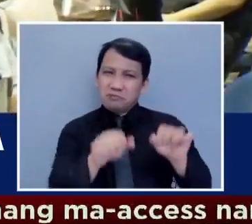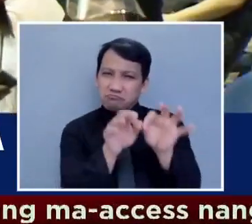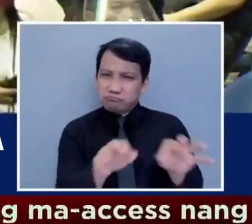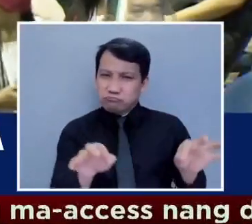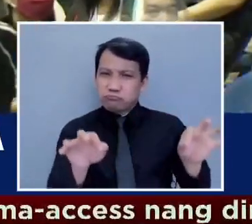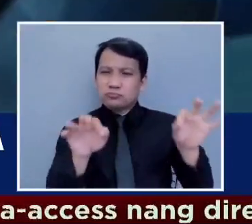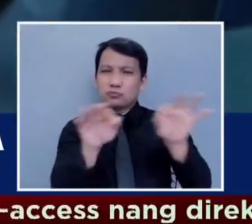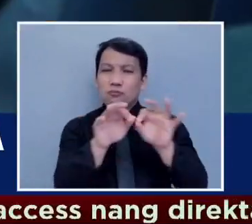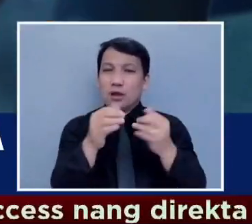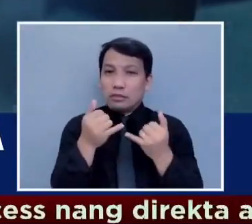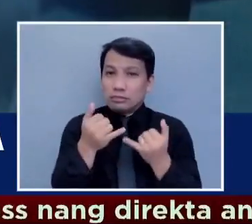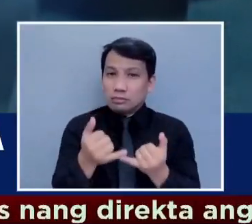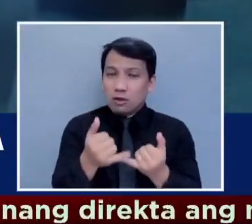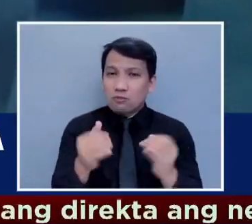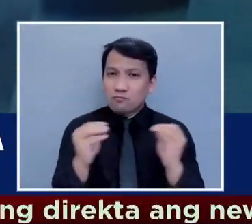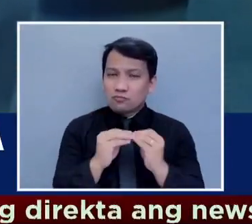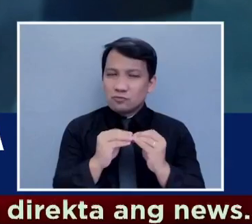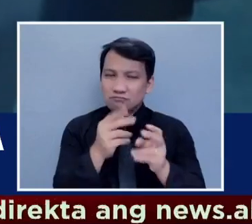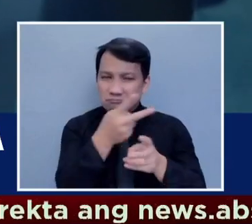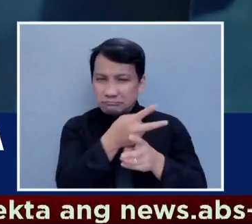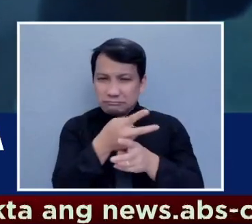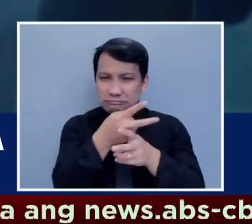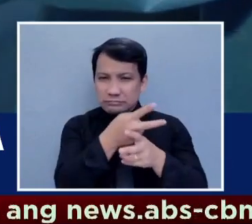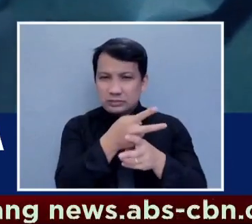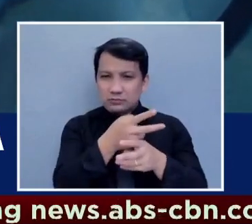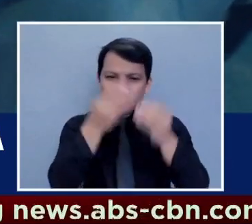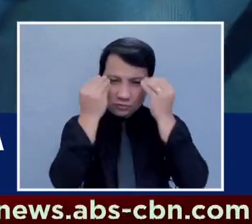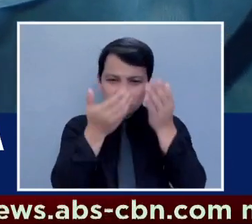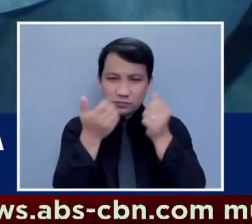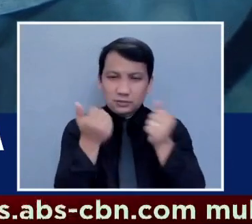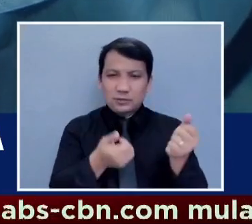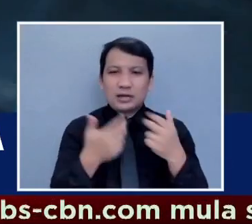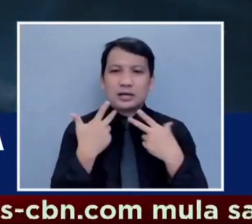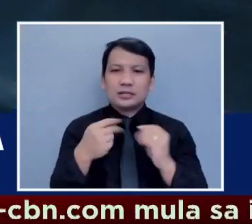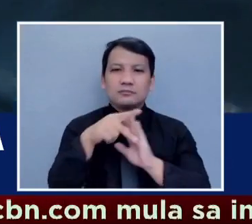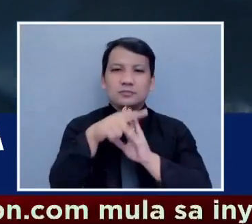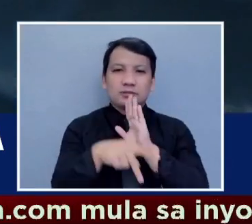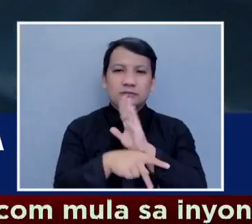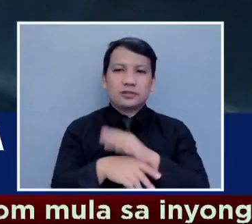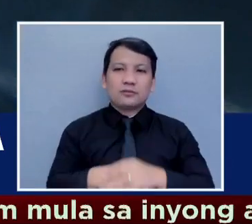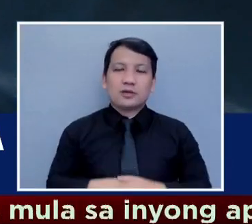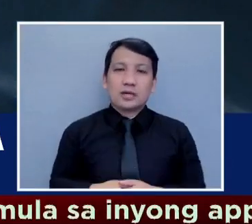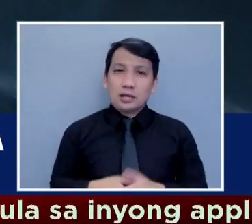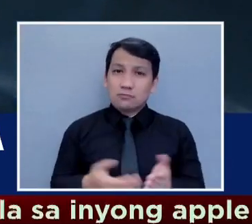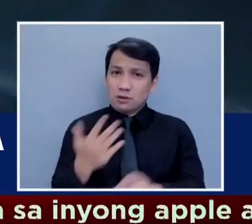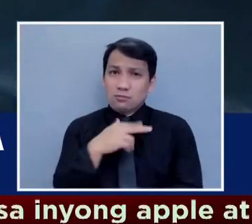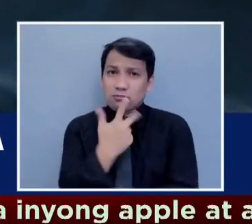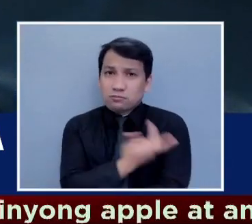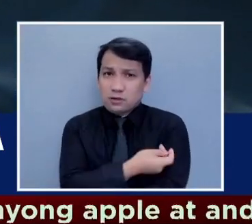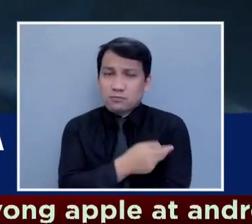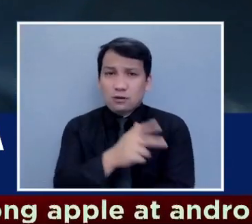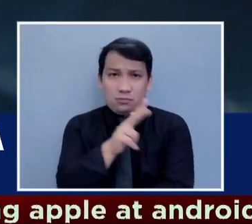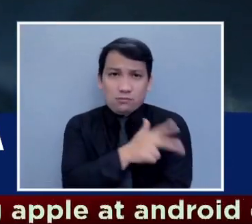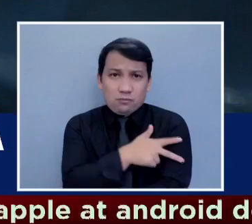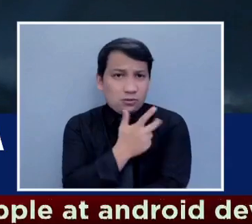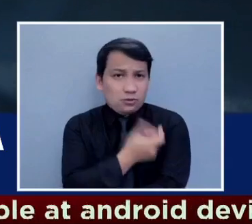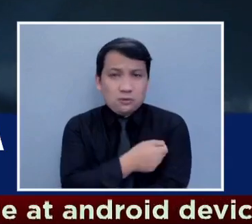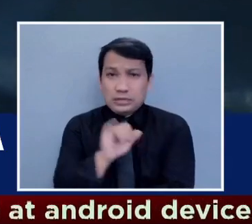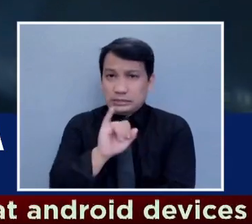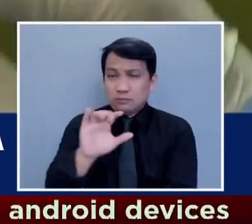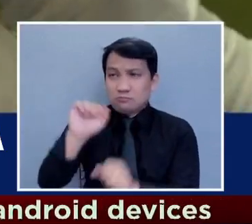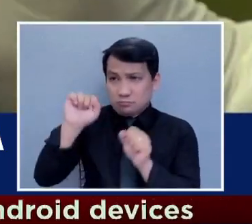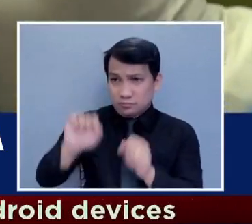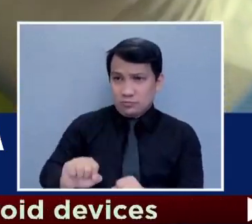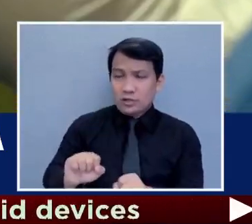ngayon ang matinding pag-iingat, pagsunod sa health protocols, at pagpapabakuna at pagpapabooster kung kwalipikado